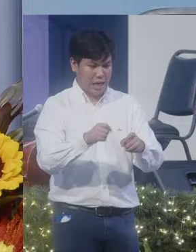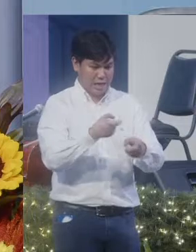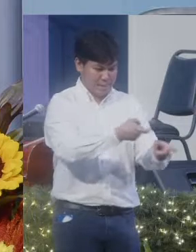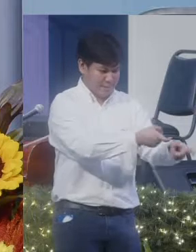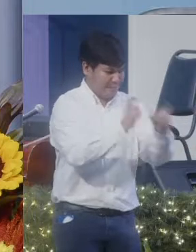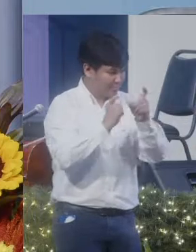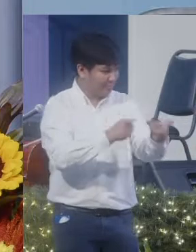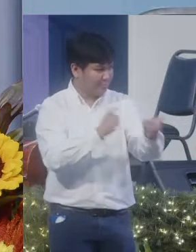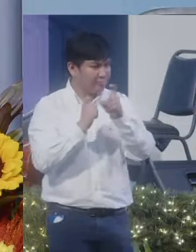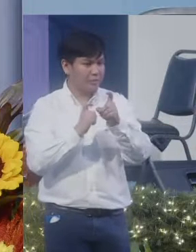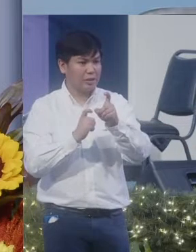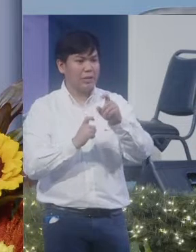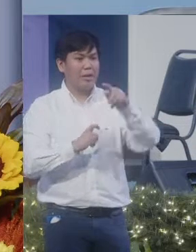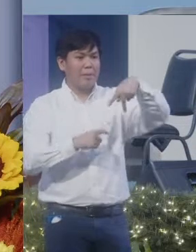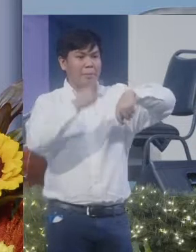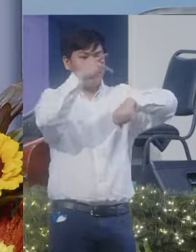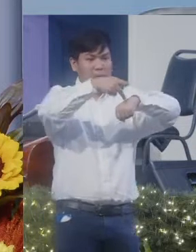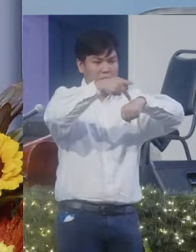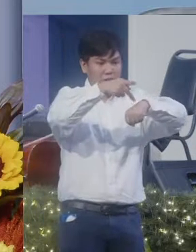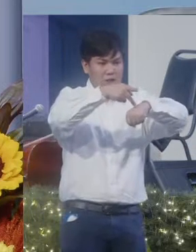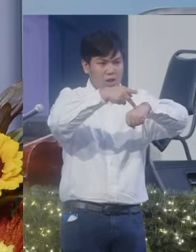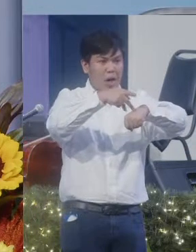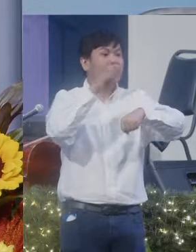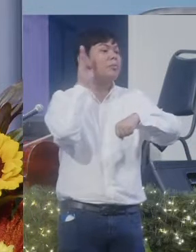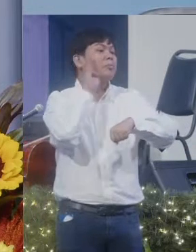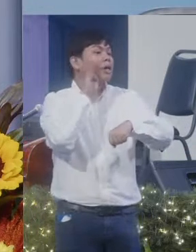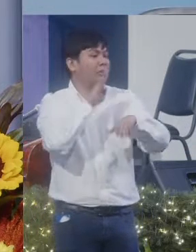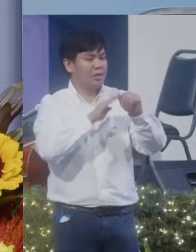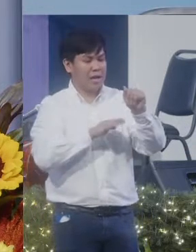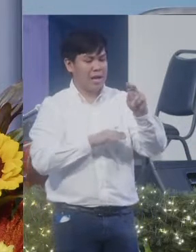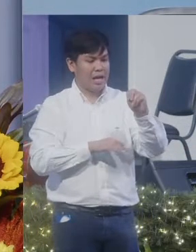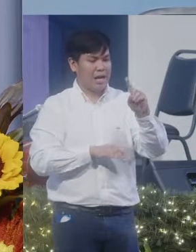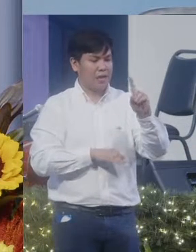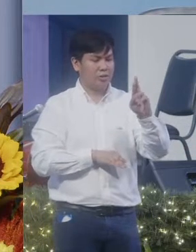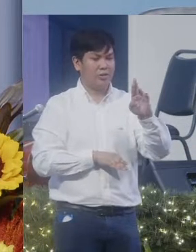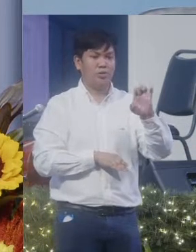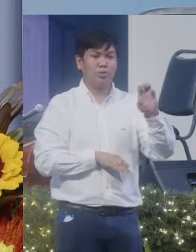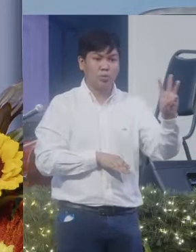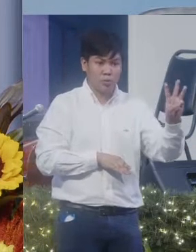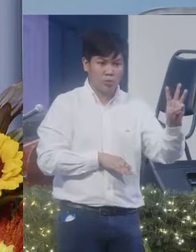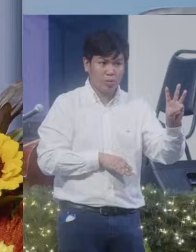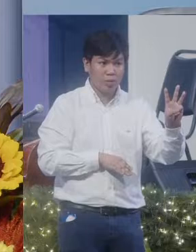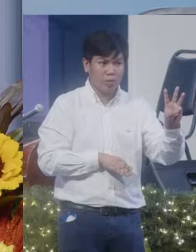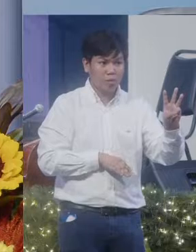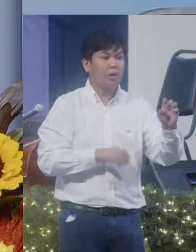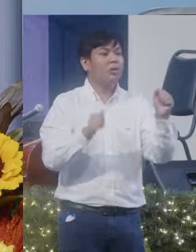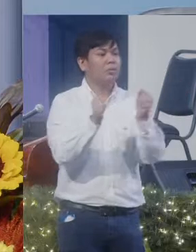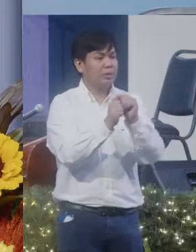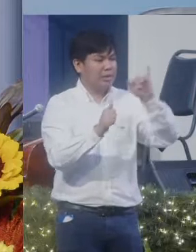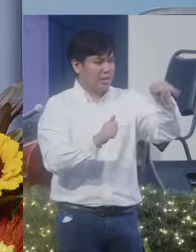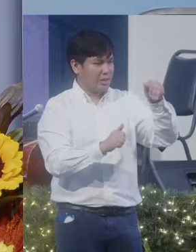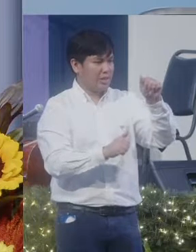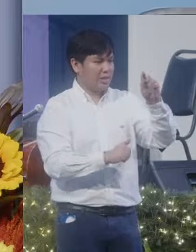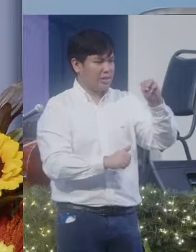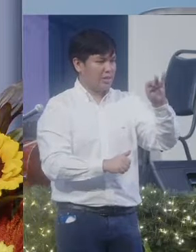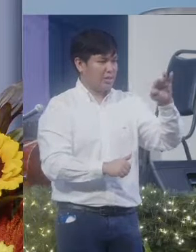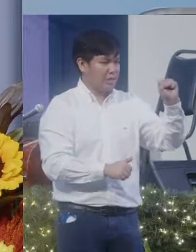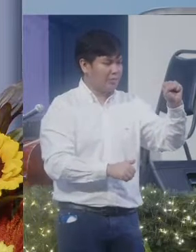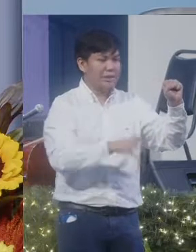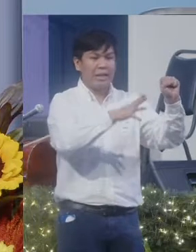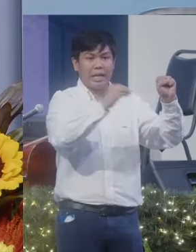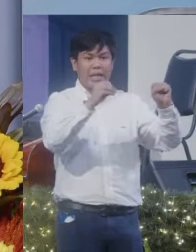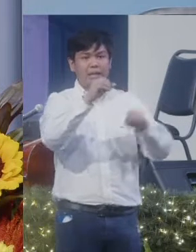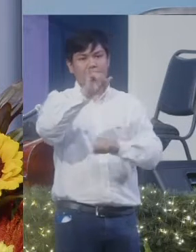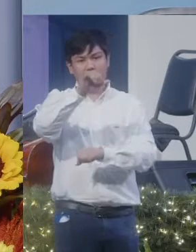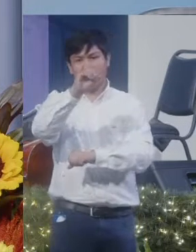si Simon and Andrew at kasama din nila si John at si James. Sa Matthew 4:18,